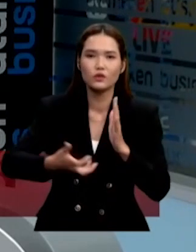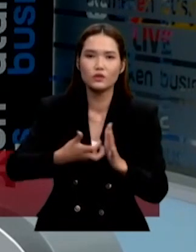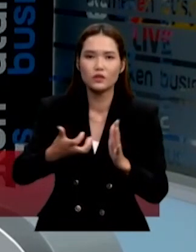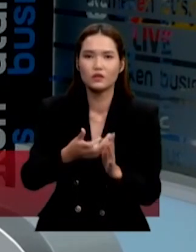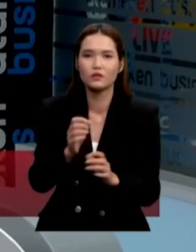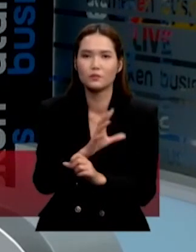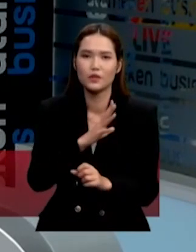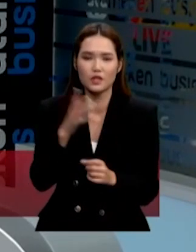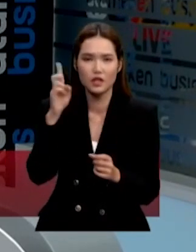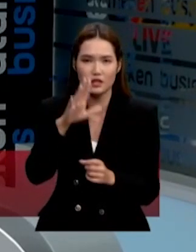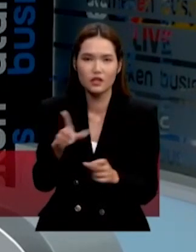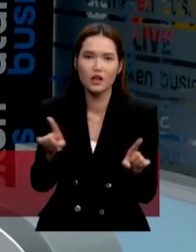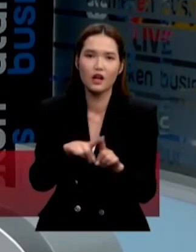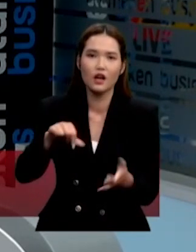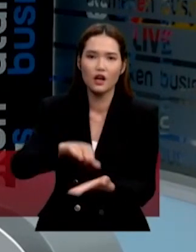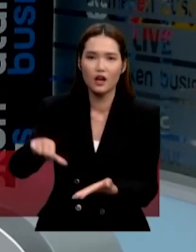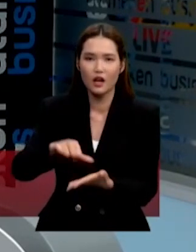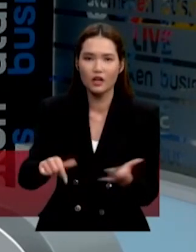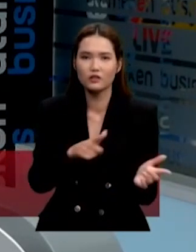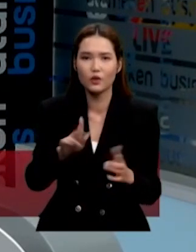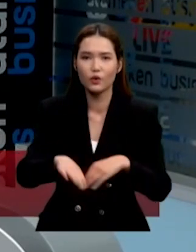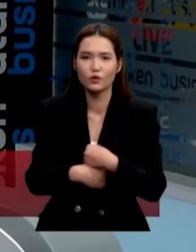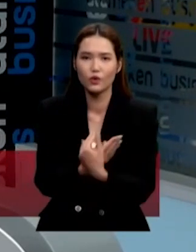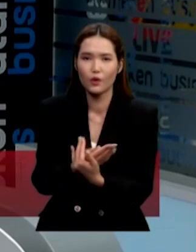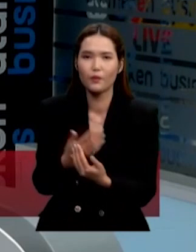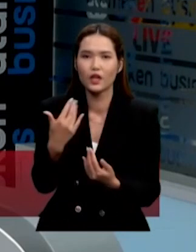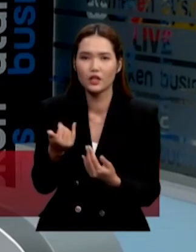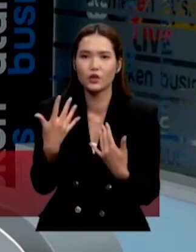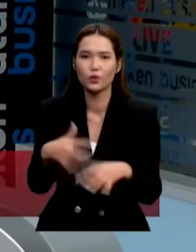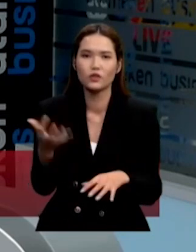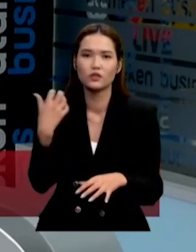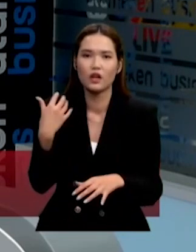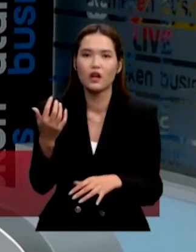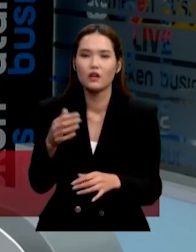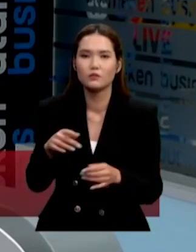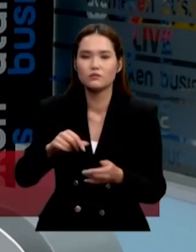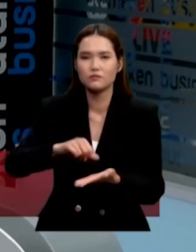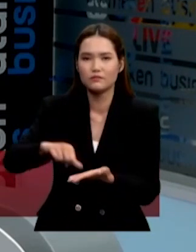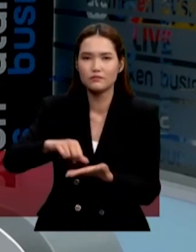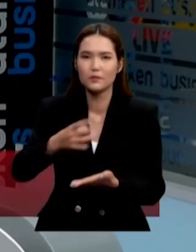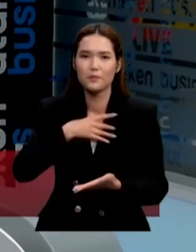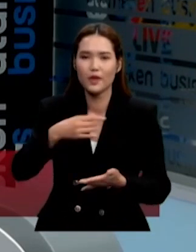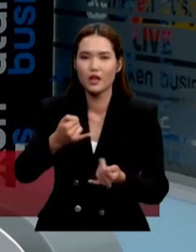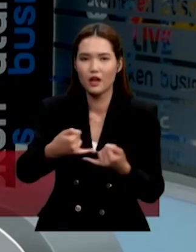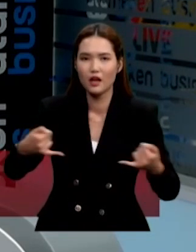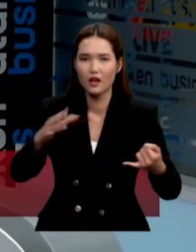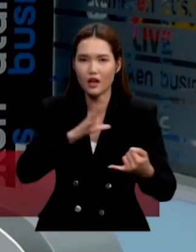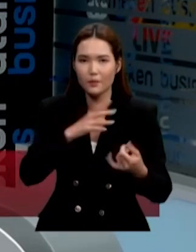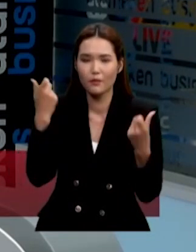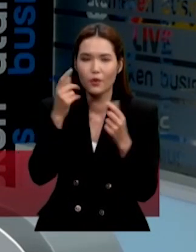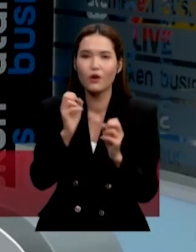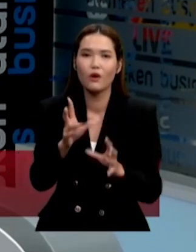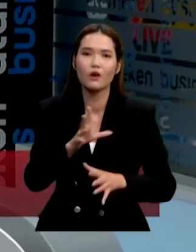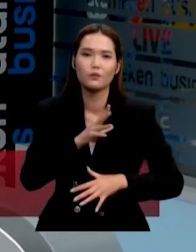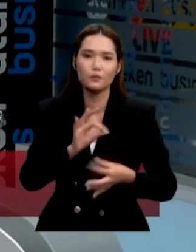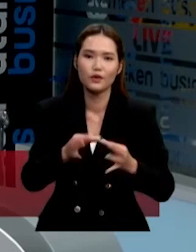было быть известно. Однако трасса уже закатана новым асфальтом, и на нее уже даже нанесли разметку. Дмитрий Крюкович поделится